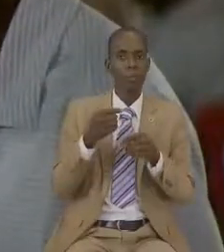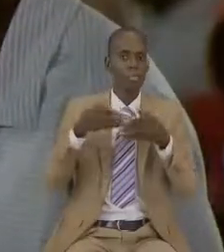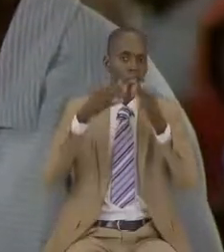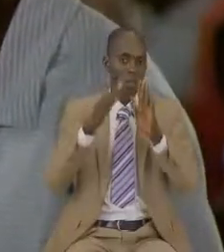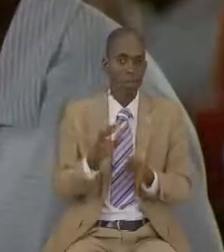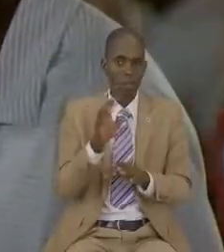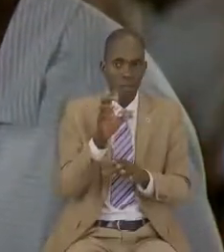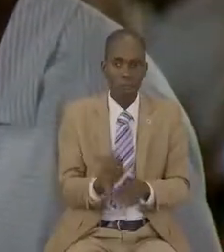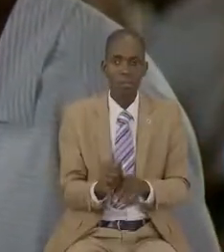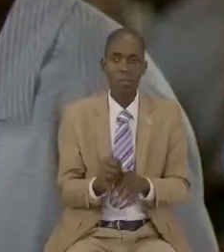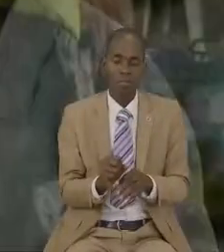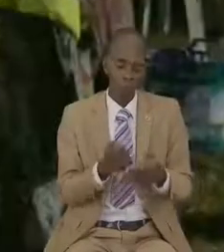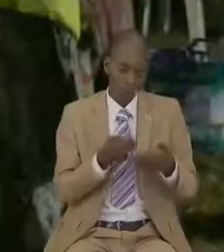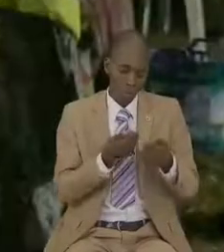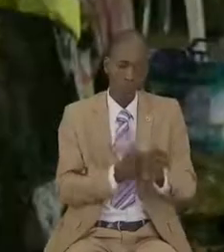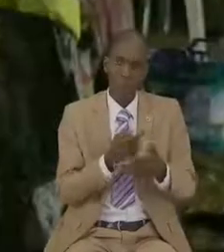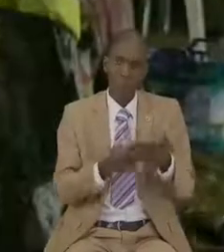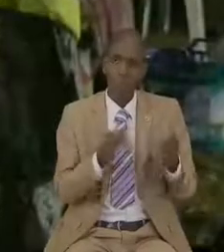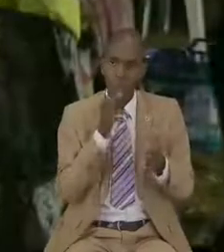Remplissez, cliquez sur le lien